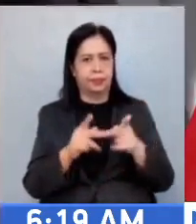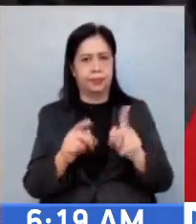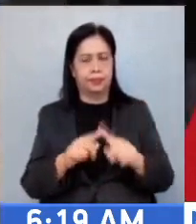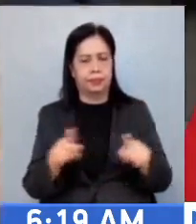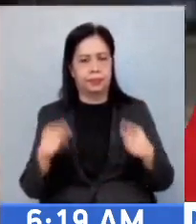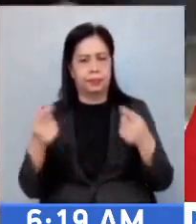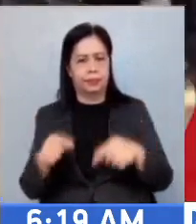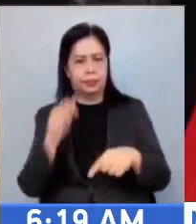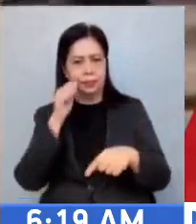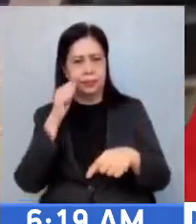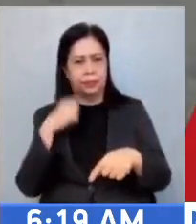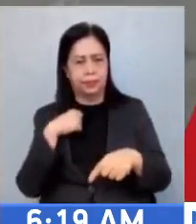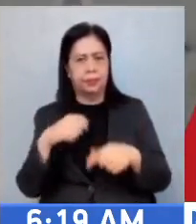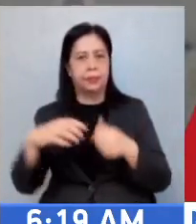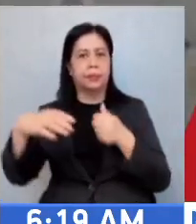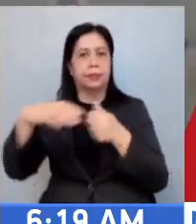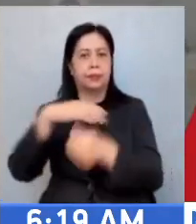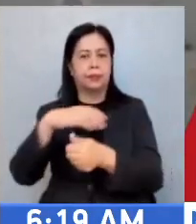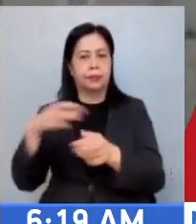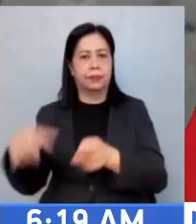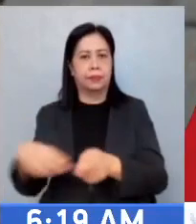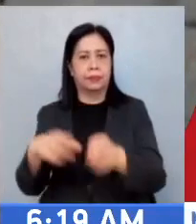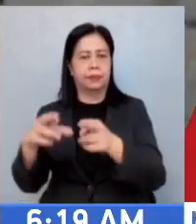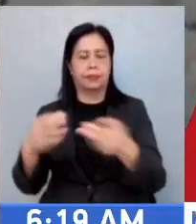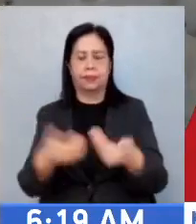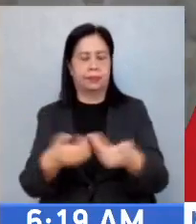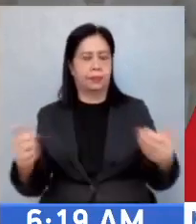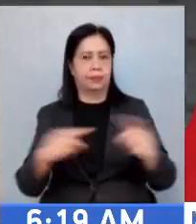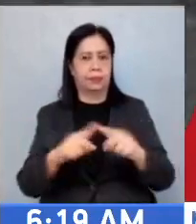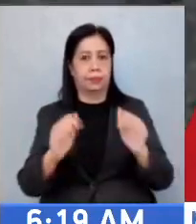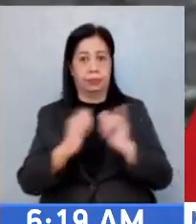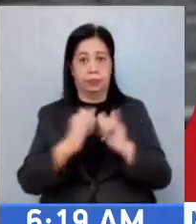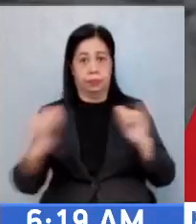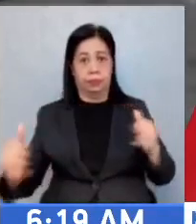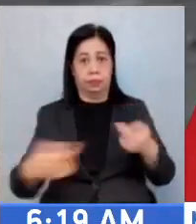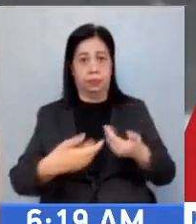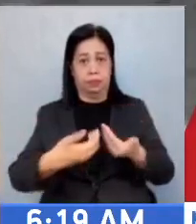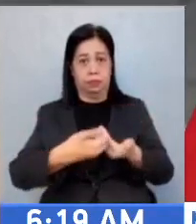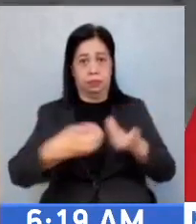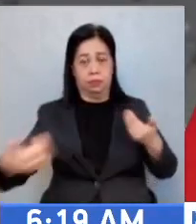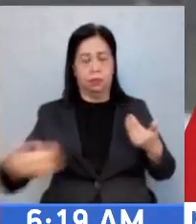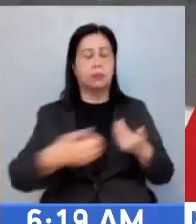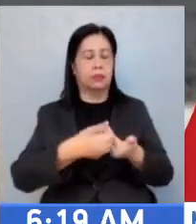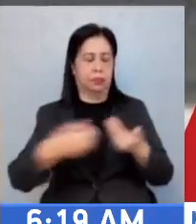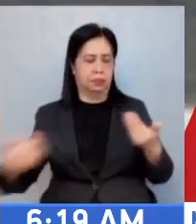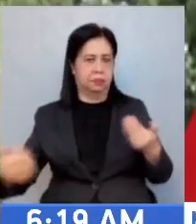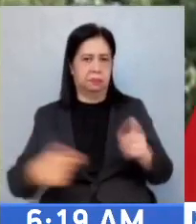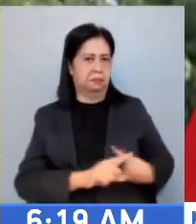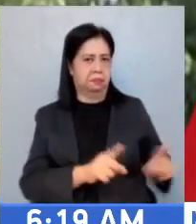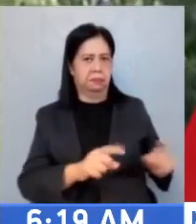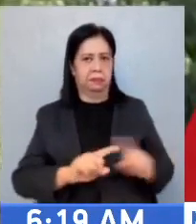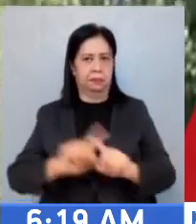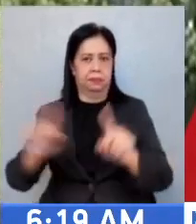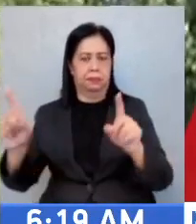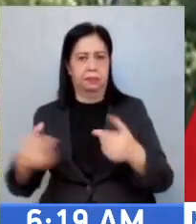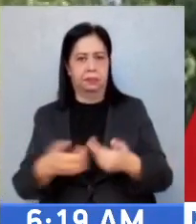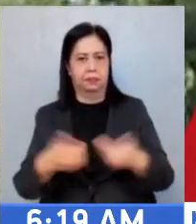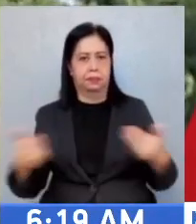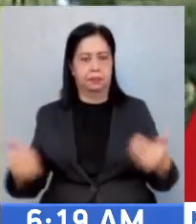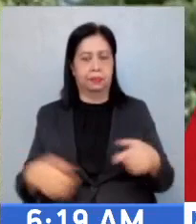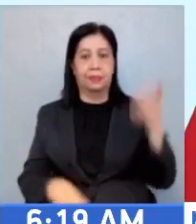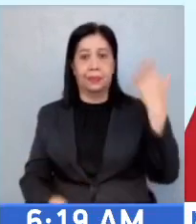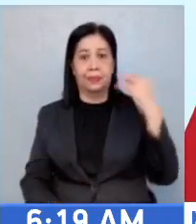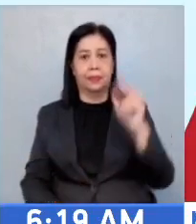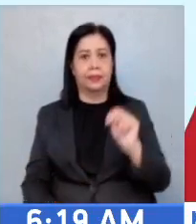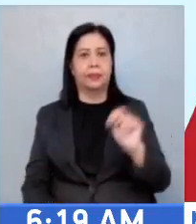Abra River fault. Magkaiba po sila. Pero magkalayo rin sila? Magkalayo, siyempre. Yung dikdik isa na Nueva Ecija, ito nangyari sa